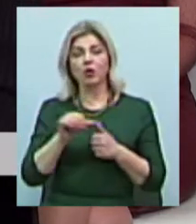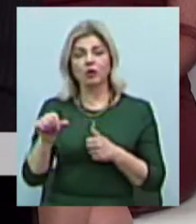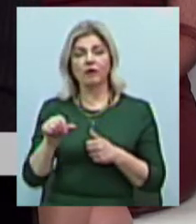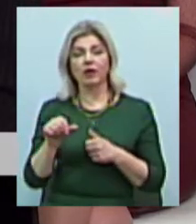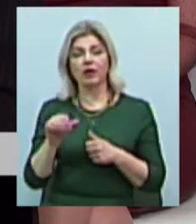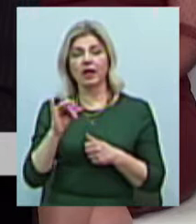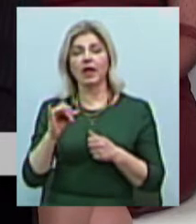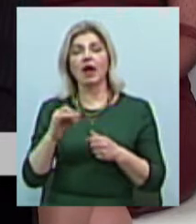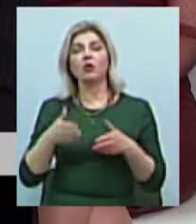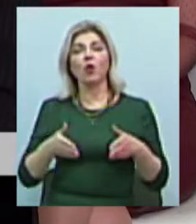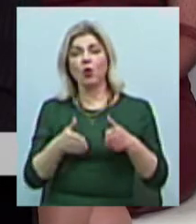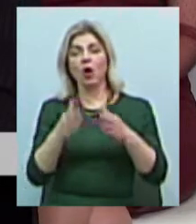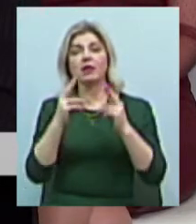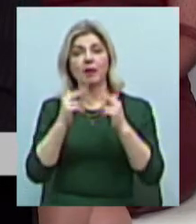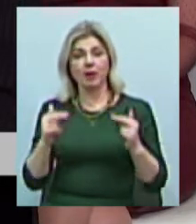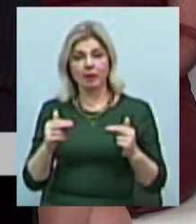траси Дніпропетровської до